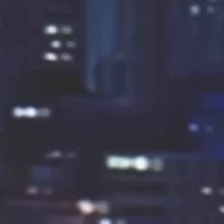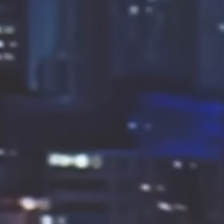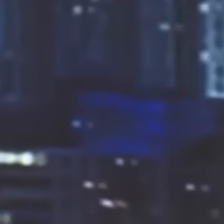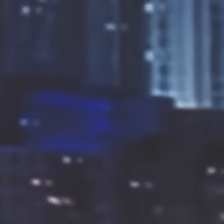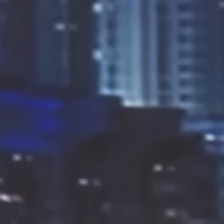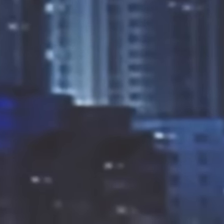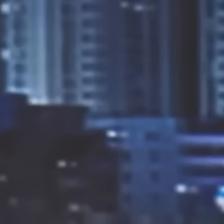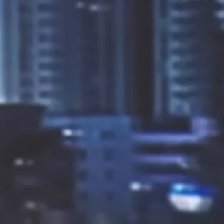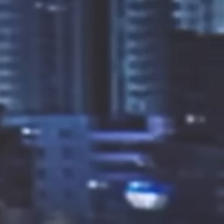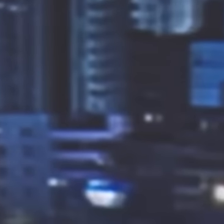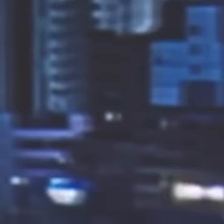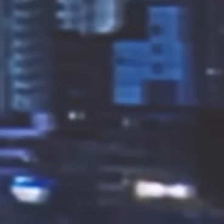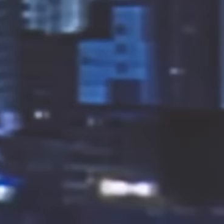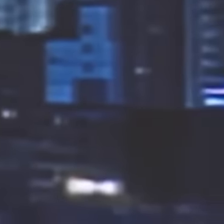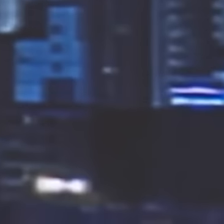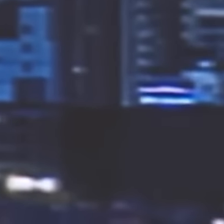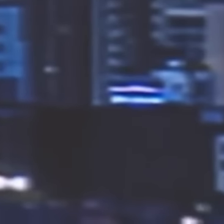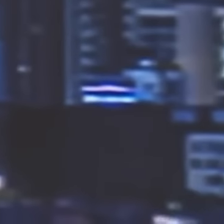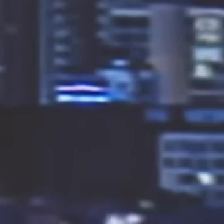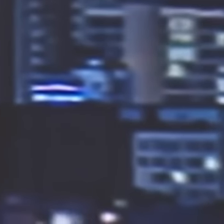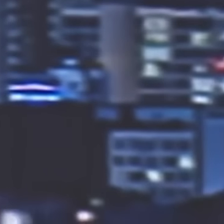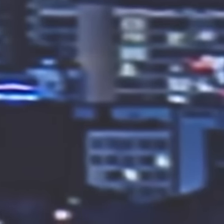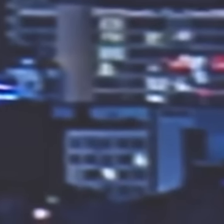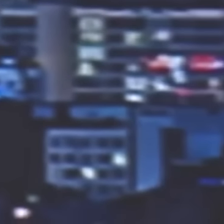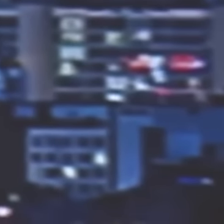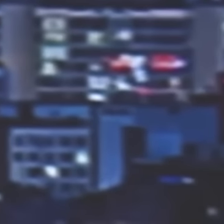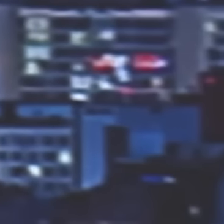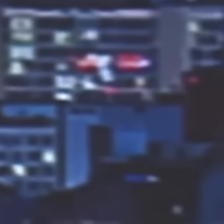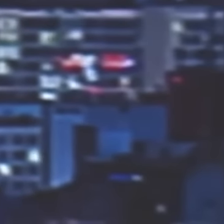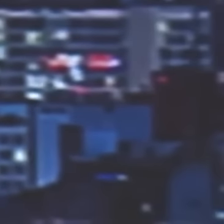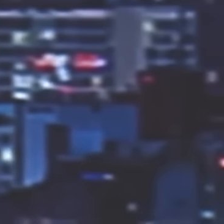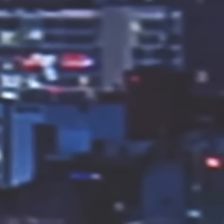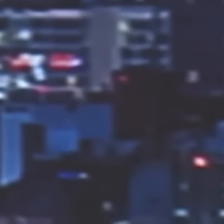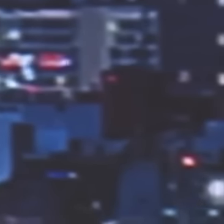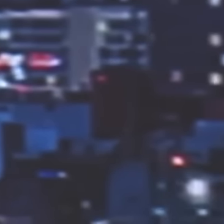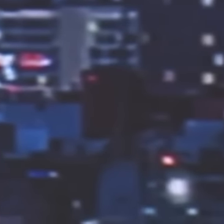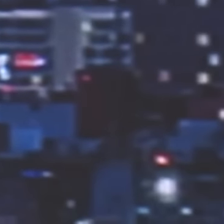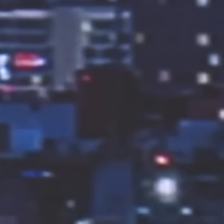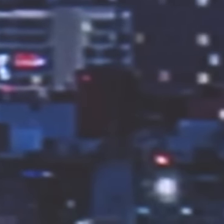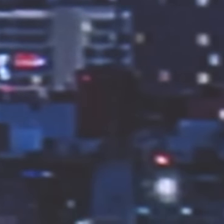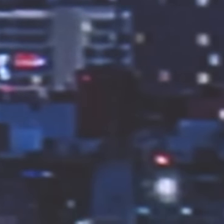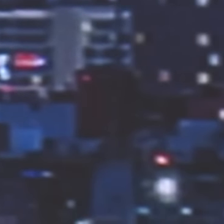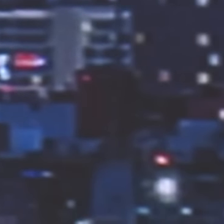고맙습니다 저희는 저녁 6시 50분 뉴스룸에서 뵙겠습니다